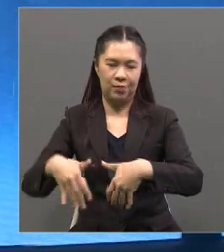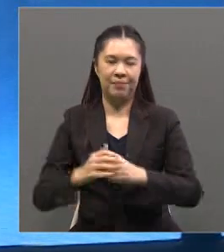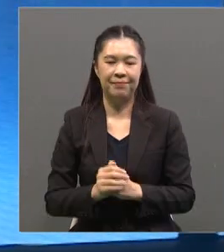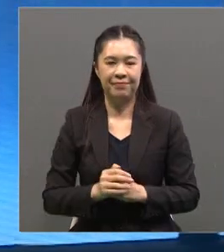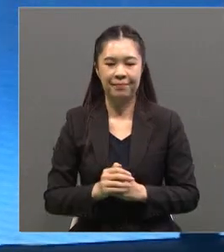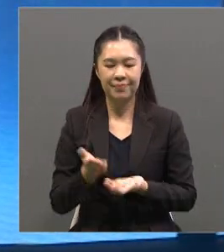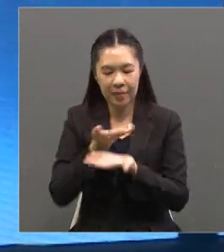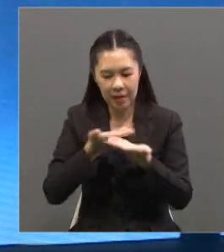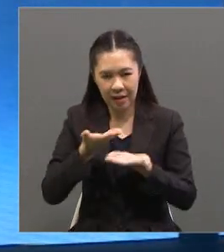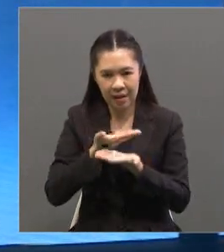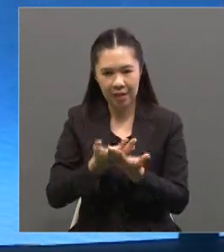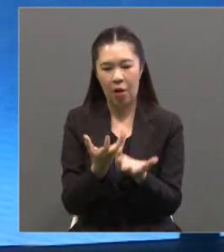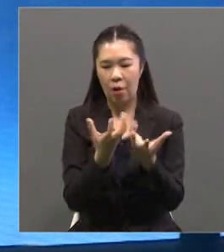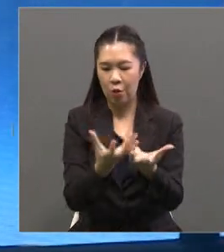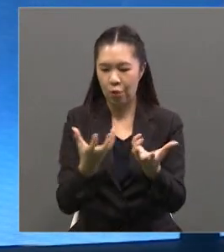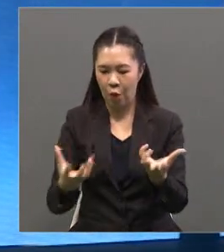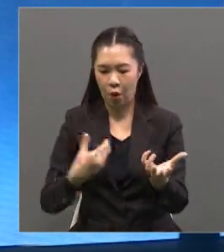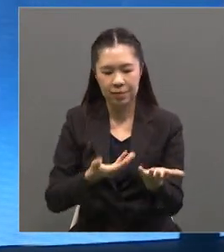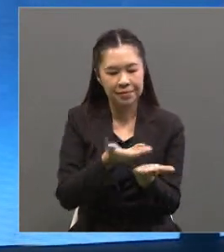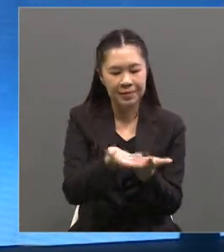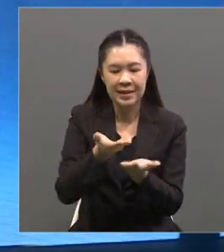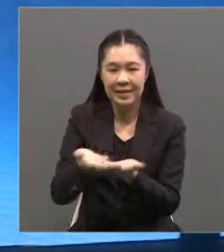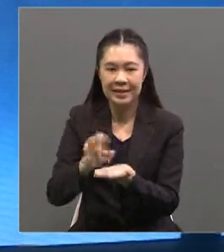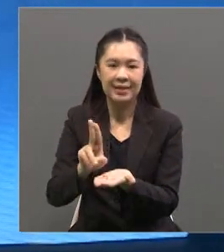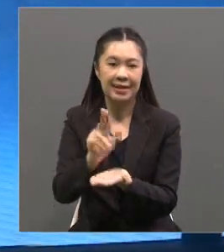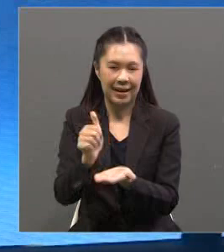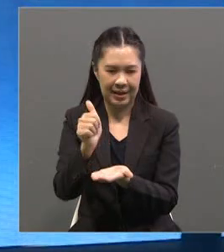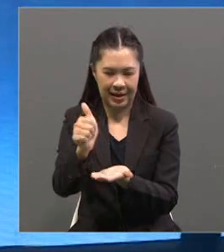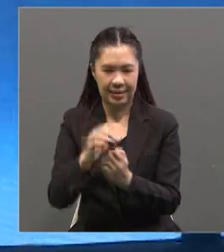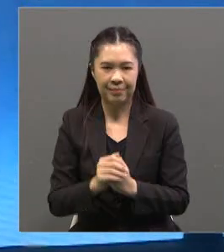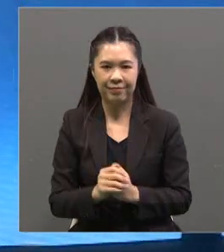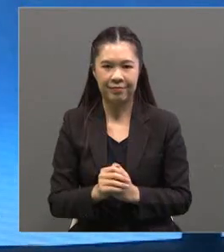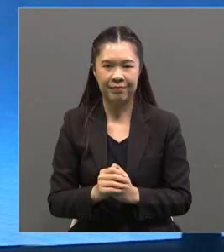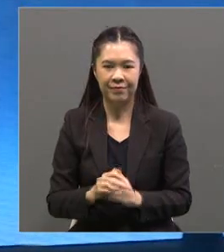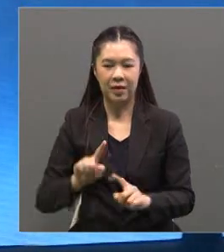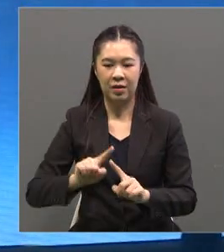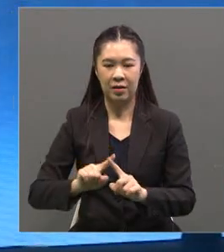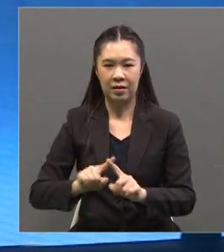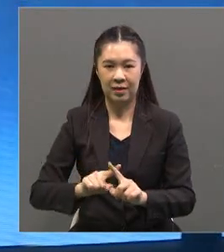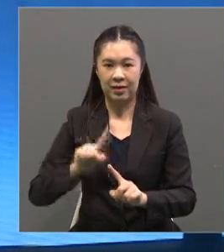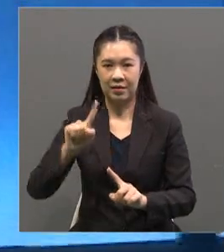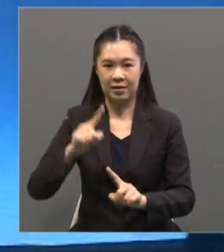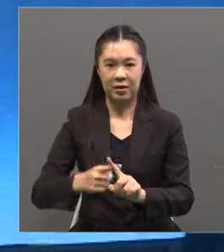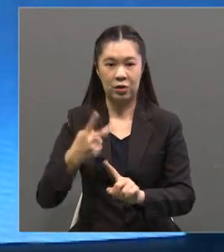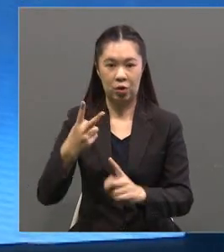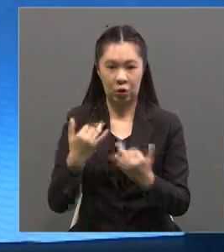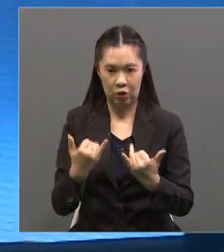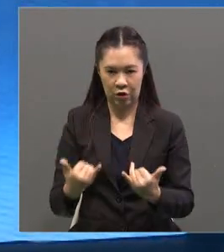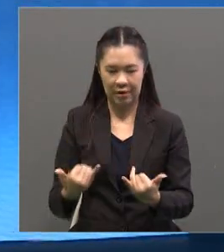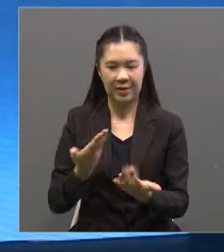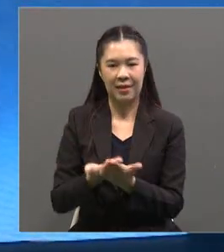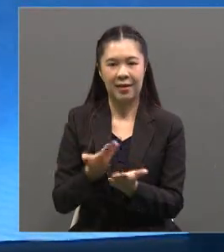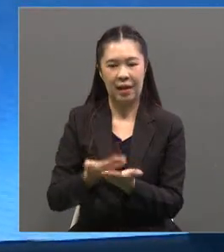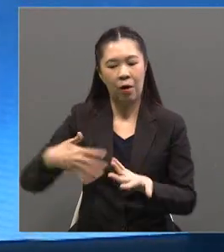ารณาเรื่องของประเภทสินค้าที่สามารถใช้ได้เชื่อว่าหากเร่งดำเนินการเนี่ยภายใน1กุมภาพันธ์นี้เม็ดเงินจะเข้าสู่ตลาด